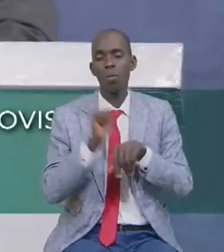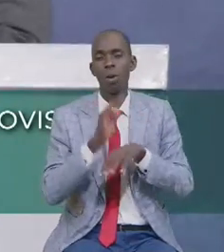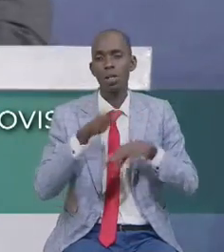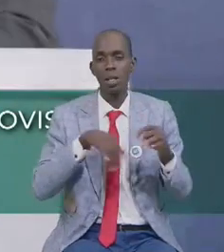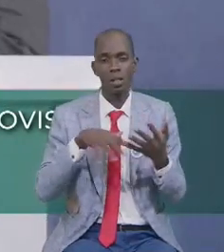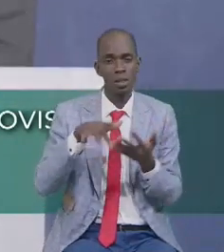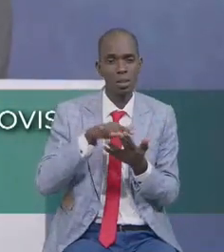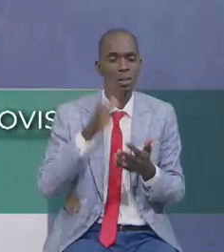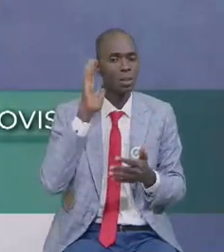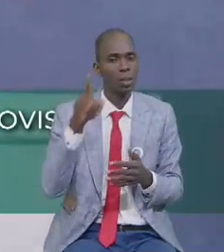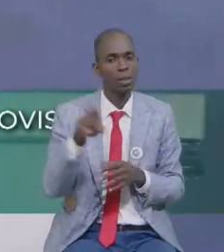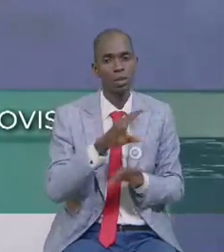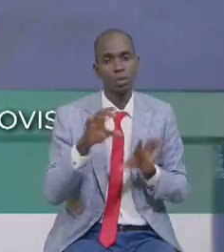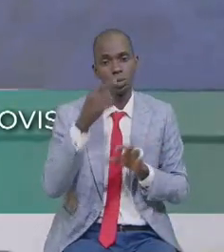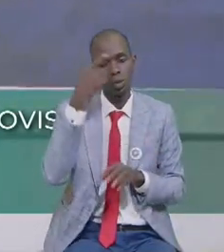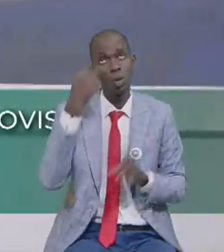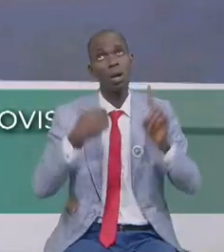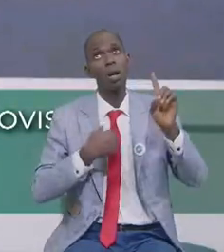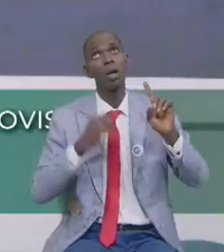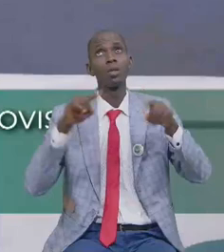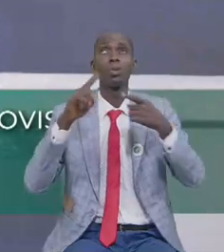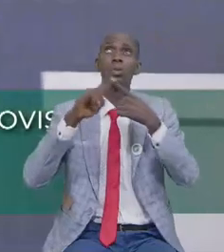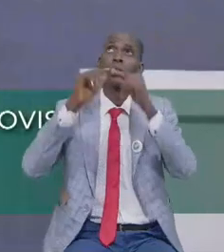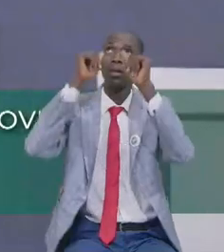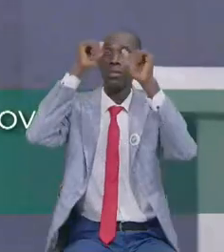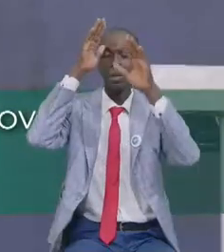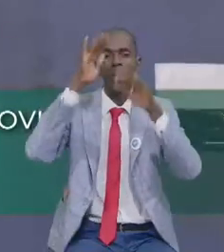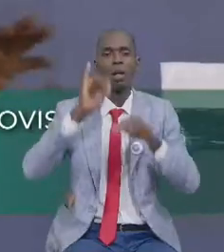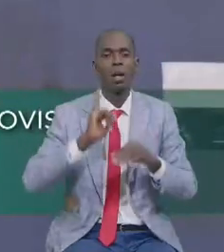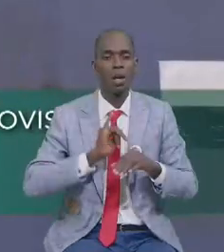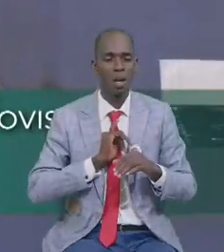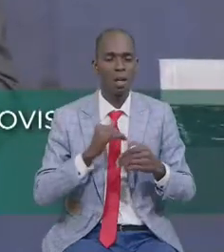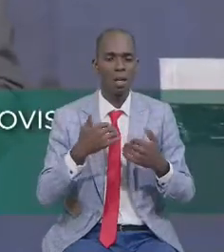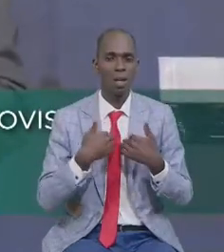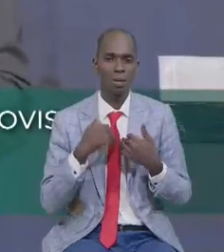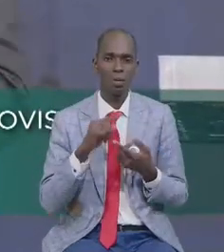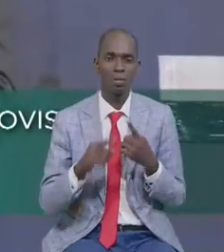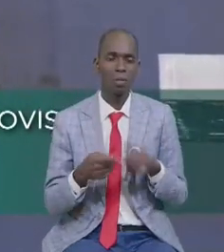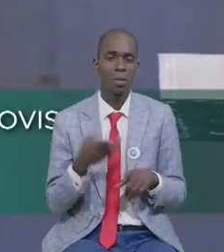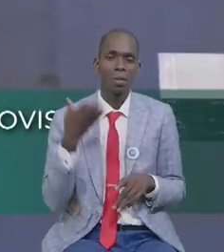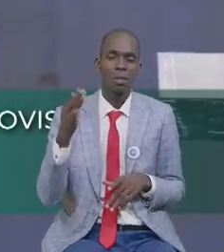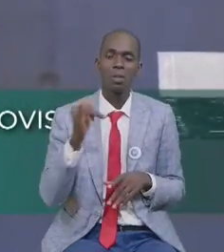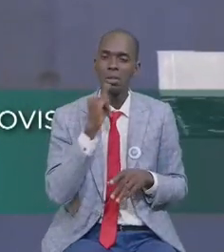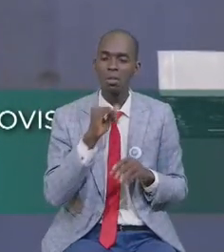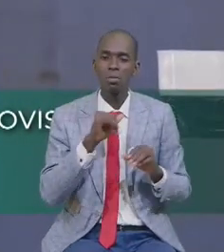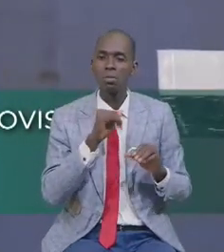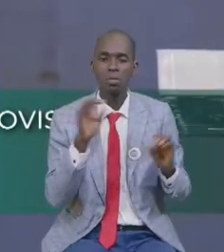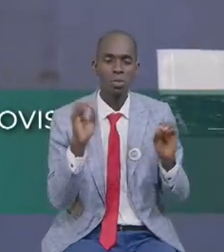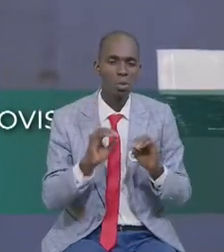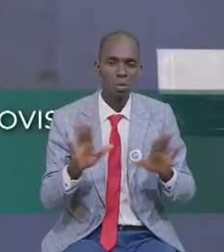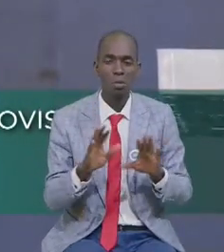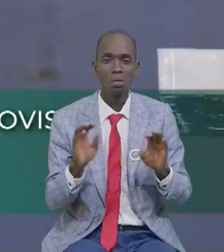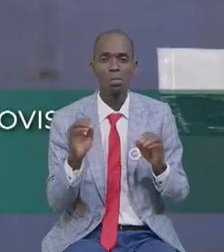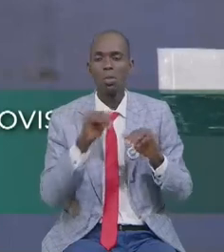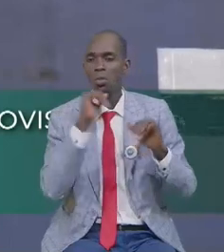au Père. J'ai un ami. Il n'y a rien d'impossible à cet ami.